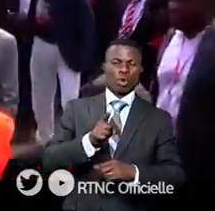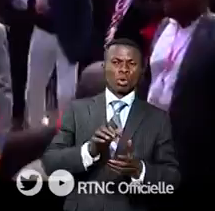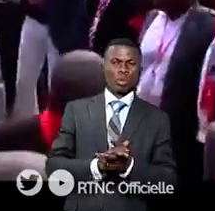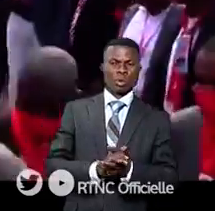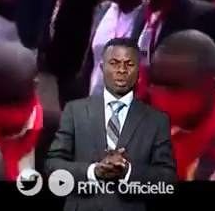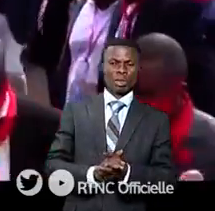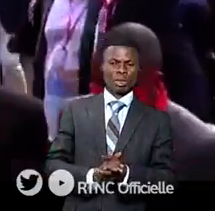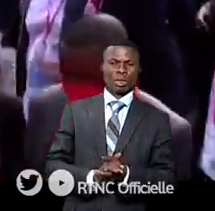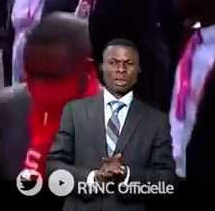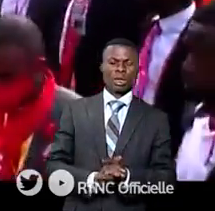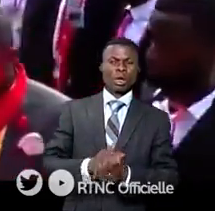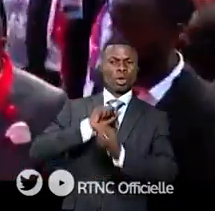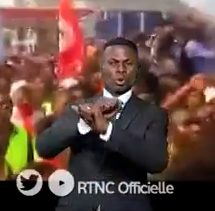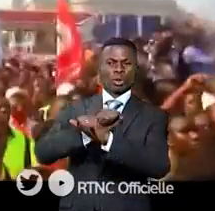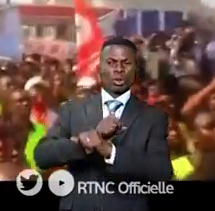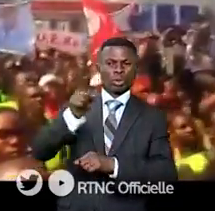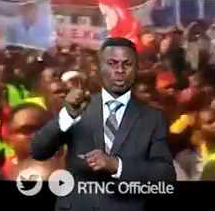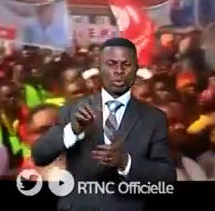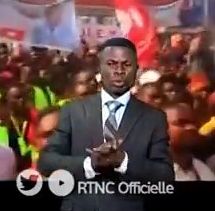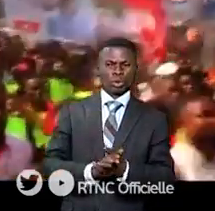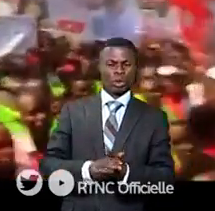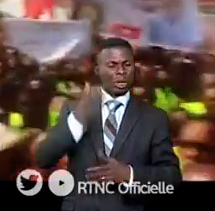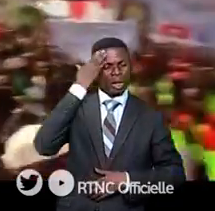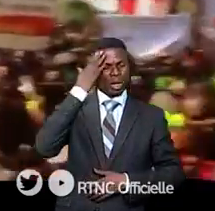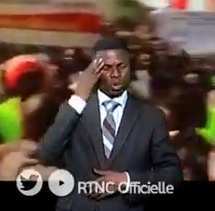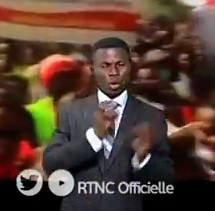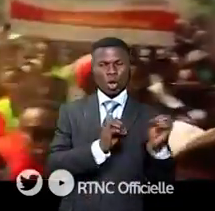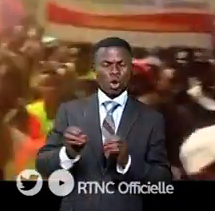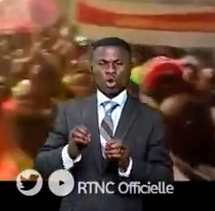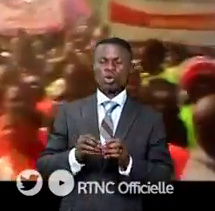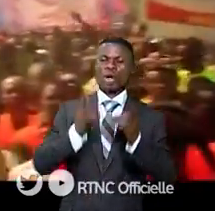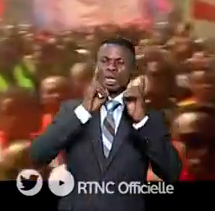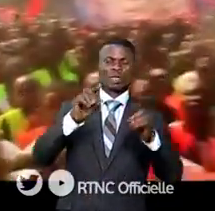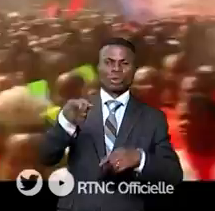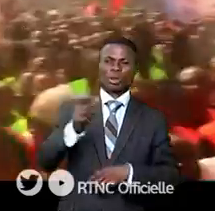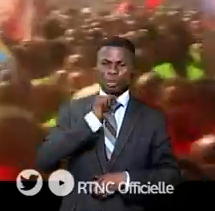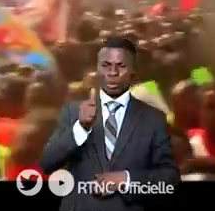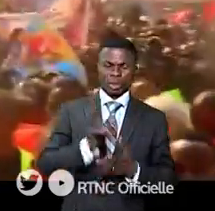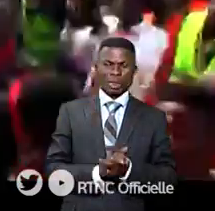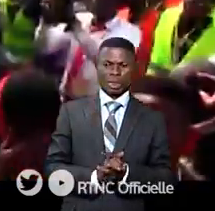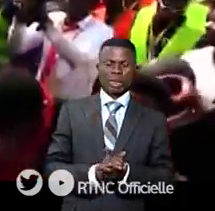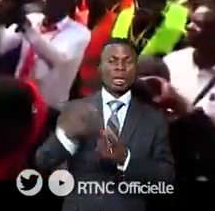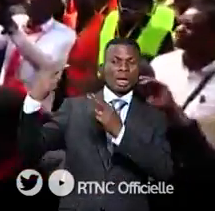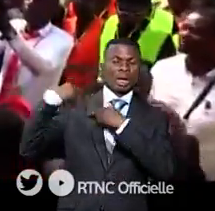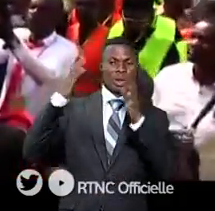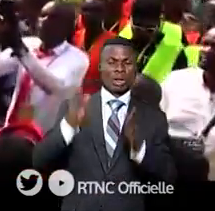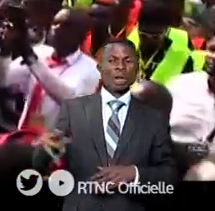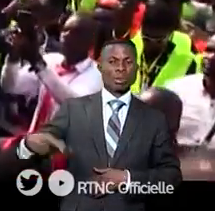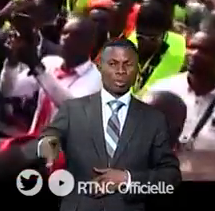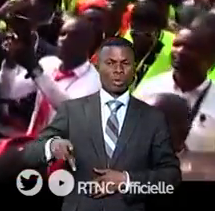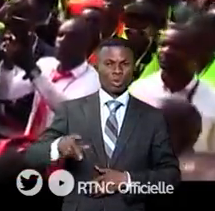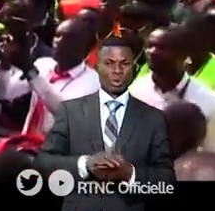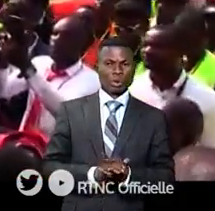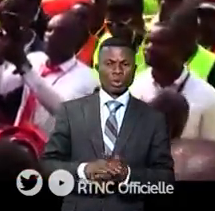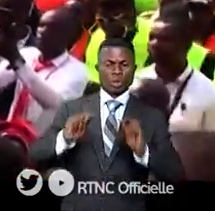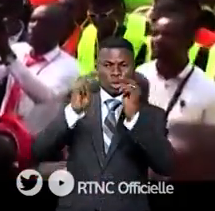provinciales, prétextant qu'elle n'était pas saisie par les organisateurs de la manifestation. Mais selon les responsables provinciaux du